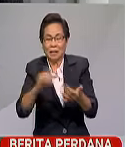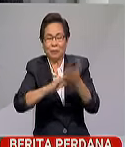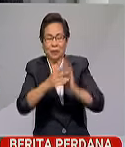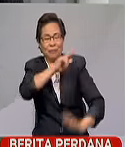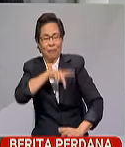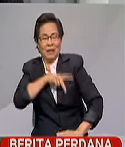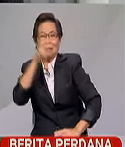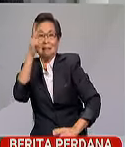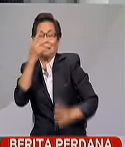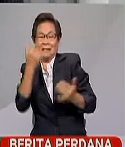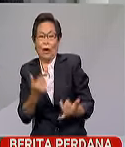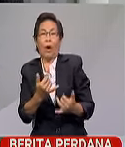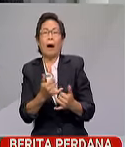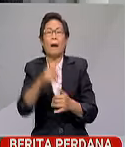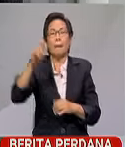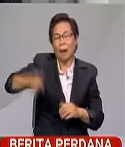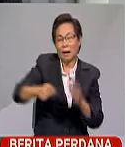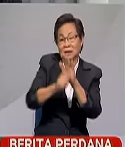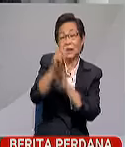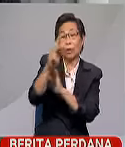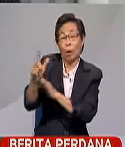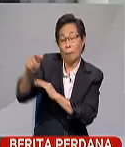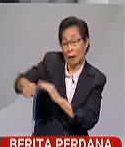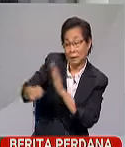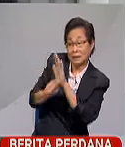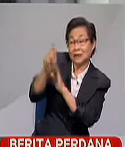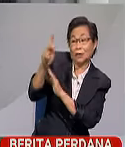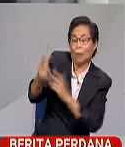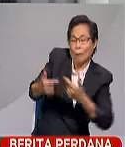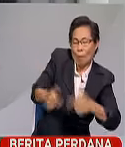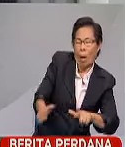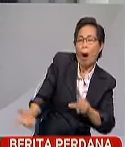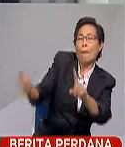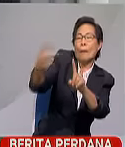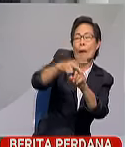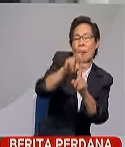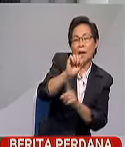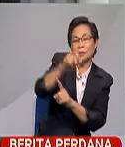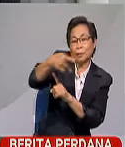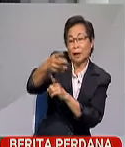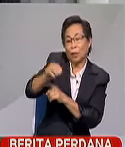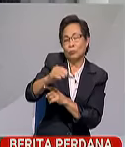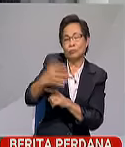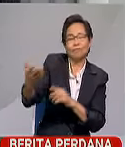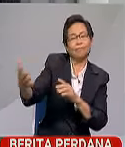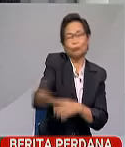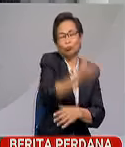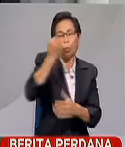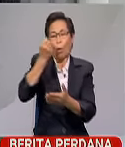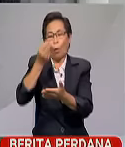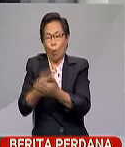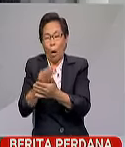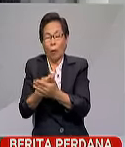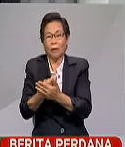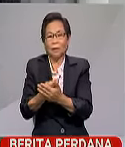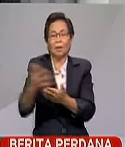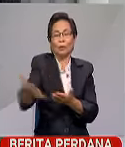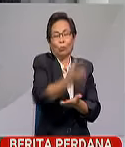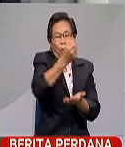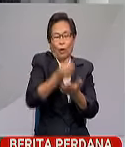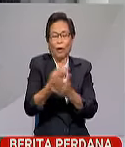milik kerajaan selepas Mahkamah Tinggi Kuala Lumpur membenarkan permohonan SPRM untuk melucut hak wang itu yang disita